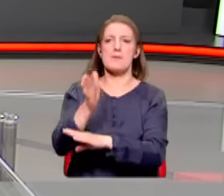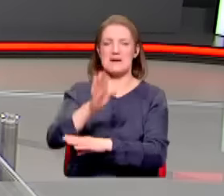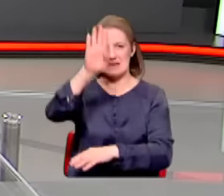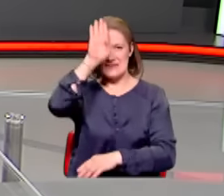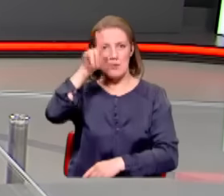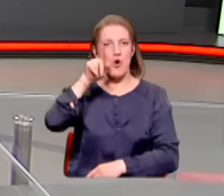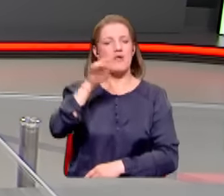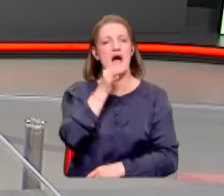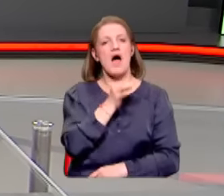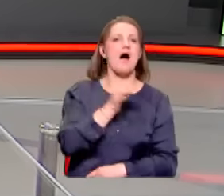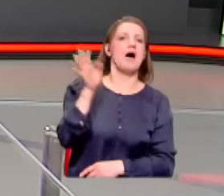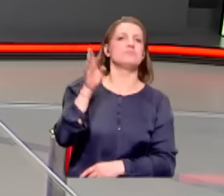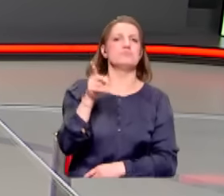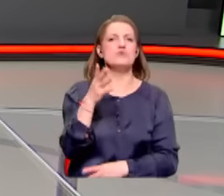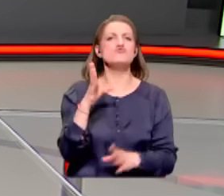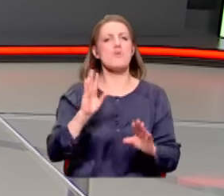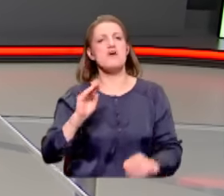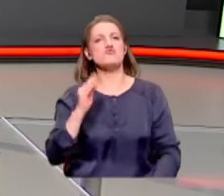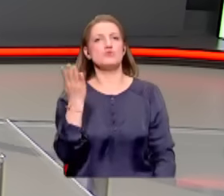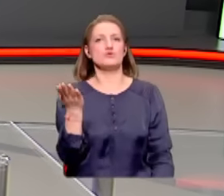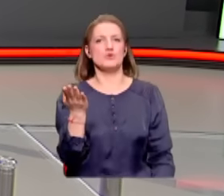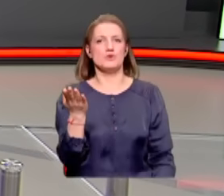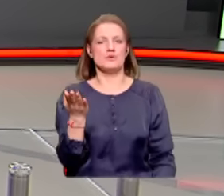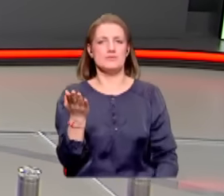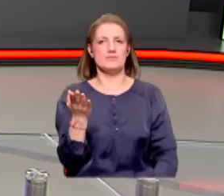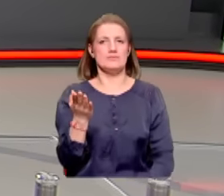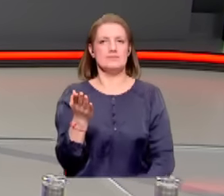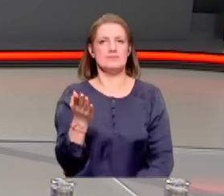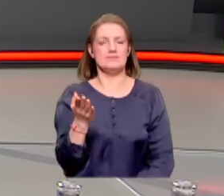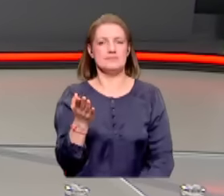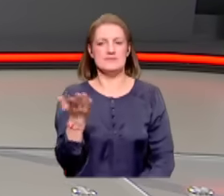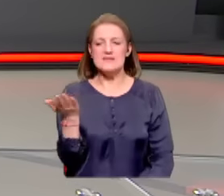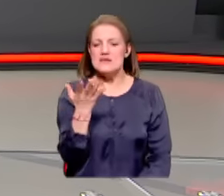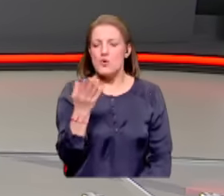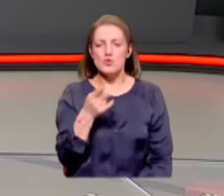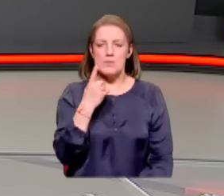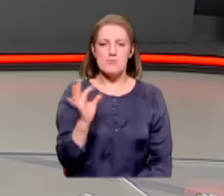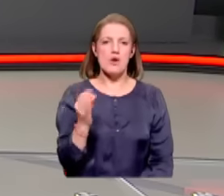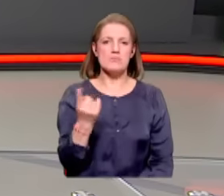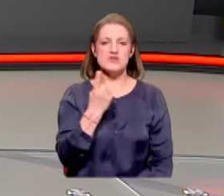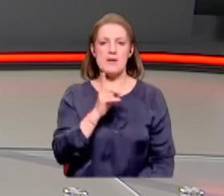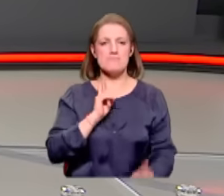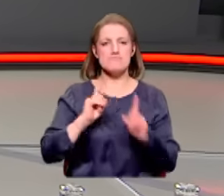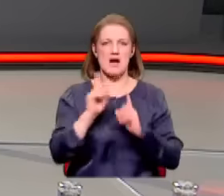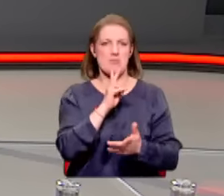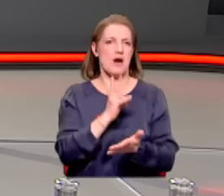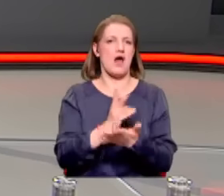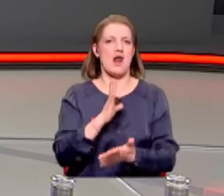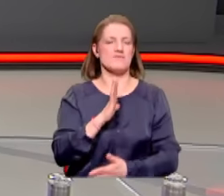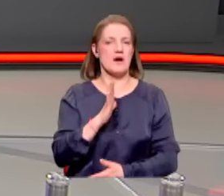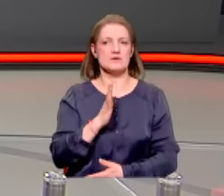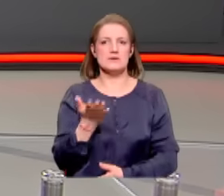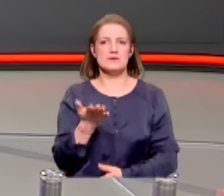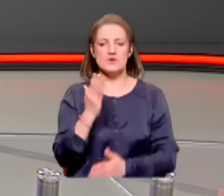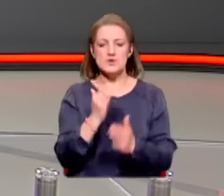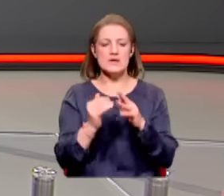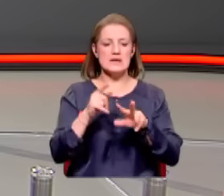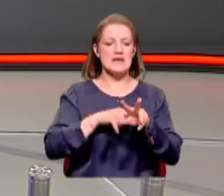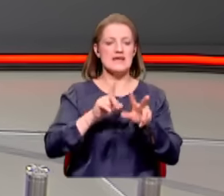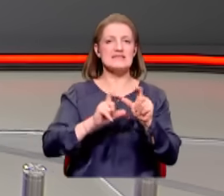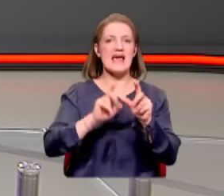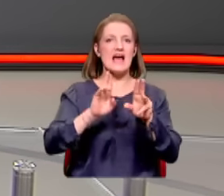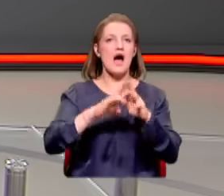İstanbul'a oradan haber gönderiyordu. Çok meşguldü yani. Nasıl olur böyle bir şey? Mahkeme kararı var. Yüksek Seçim